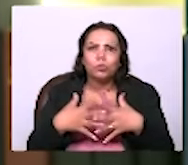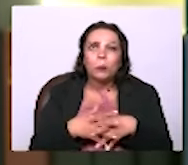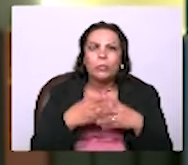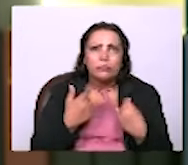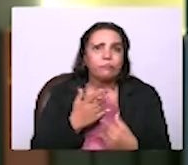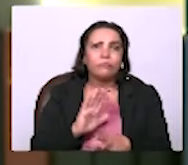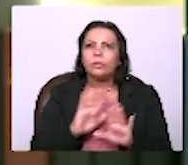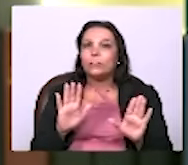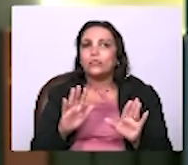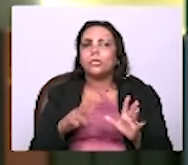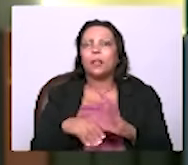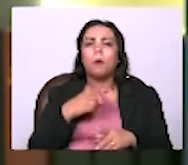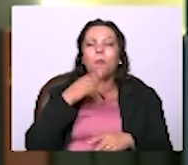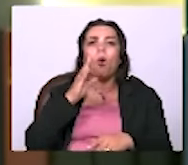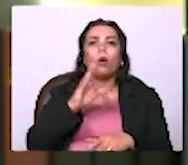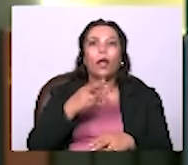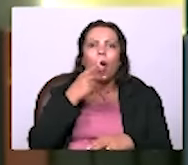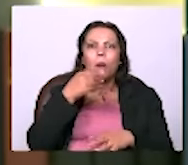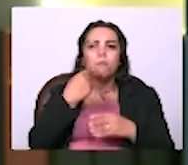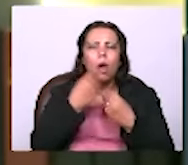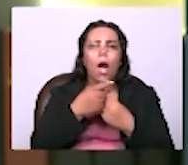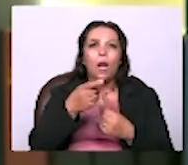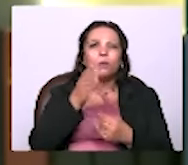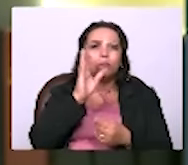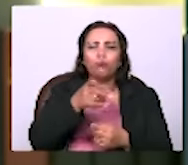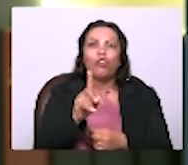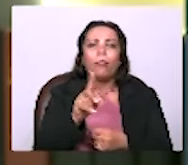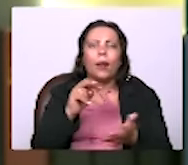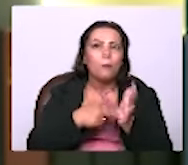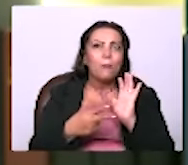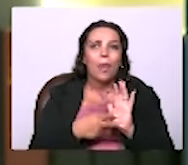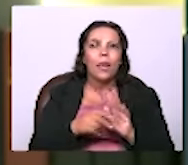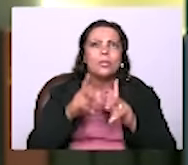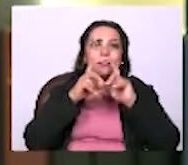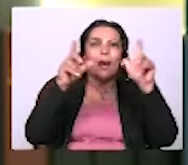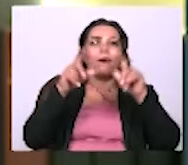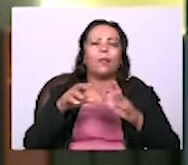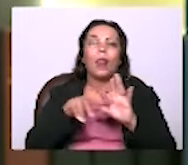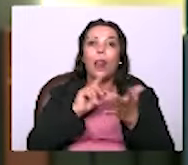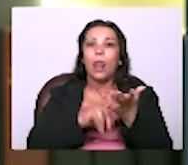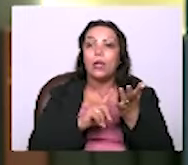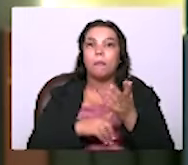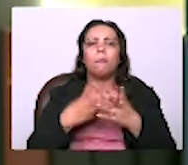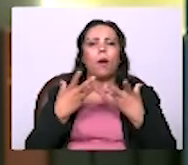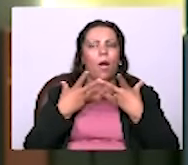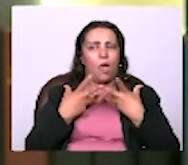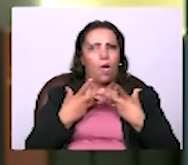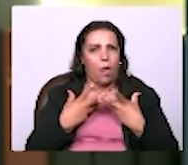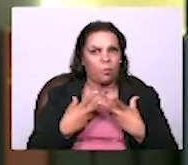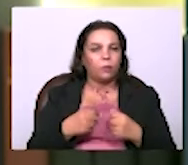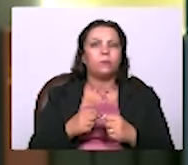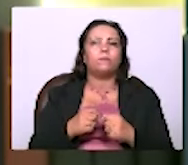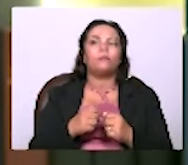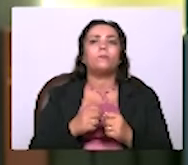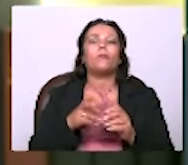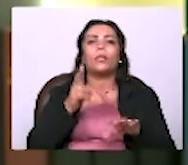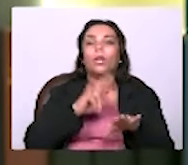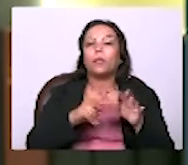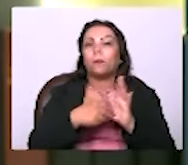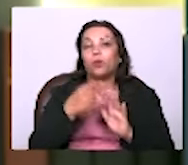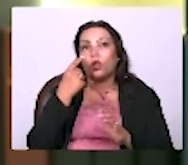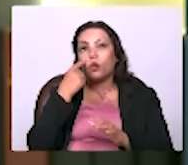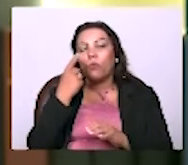ويفتقر الى القدره على الاقناع القدره على الاقناع لن تاتي الا بالهدوء القدره على الاقناع لن